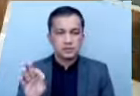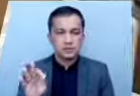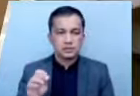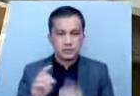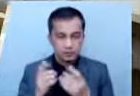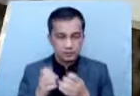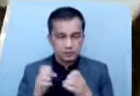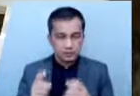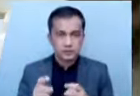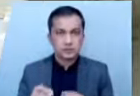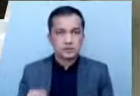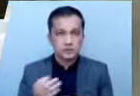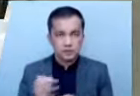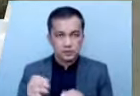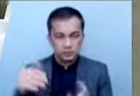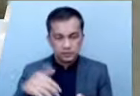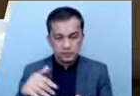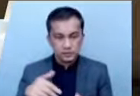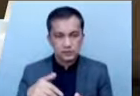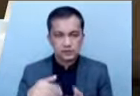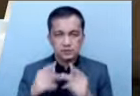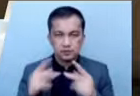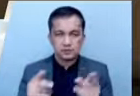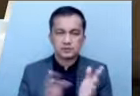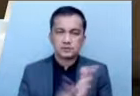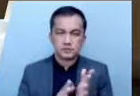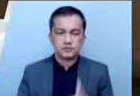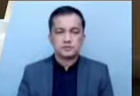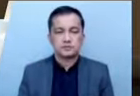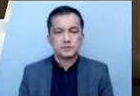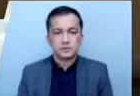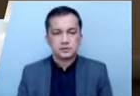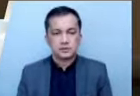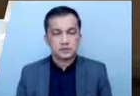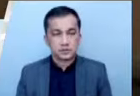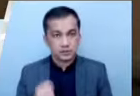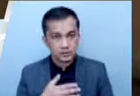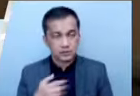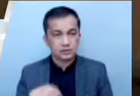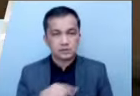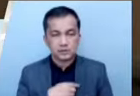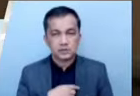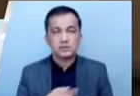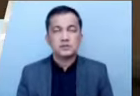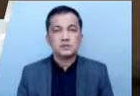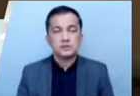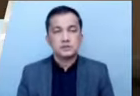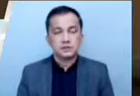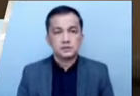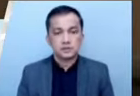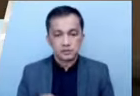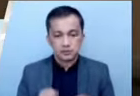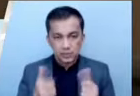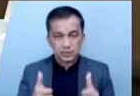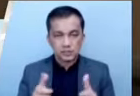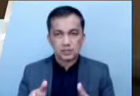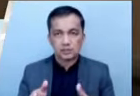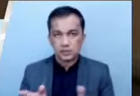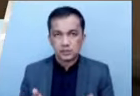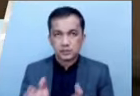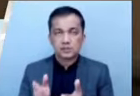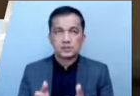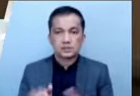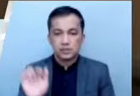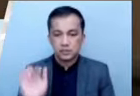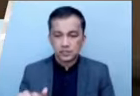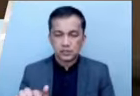naman mag-aral sa mga pampublikong paaralan. Ang kinakatakot po kasi natin dito ay bigla silang maingganyo na mag-click at hingan